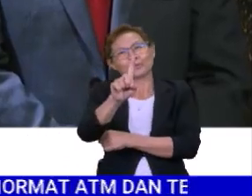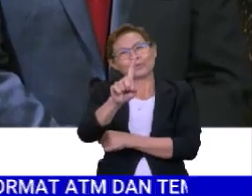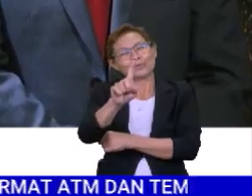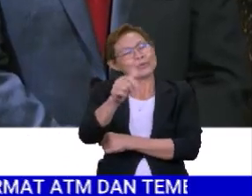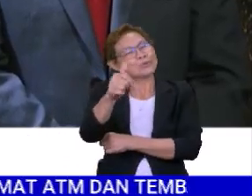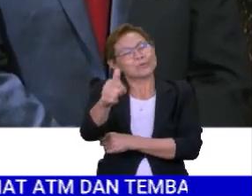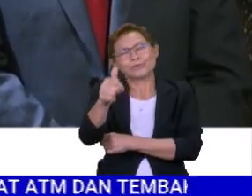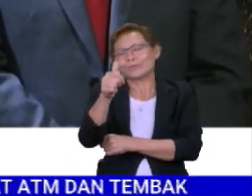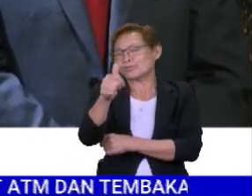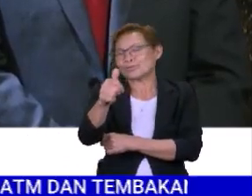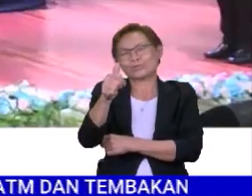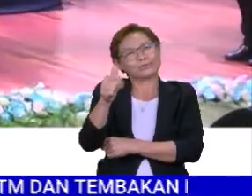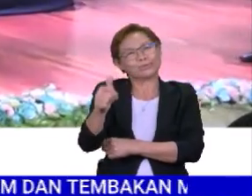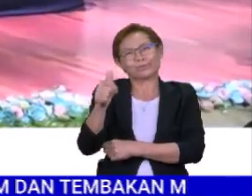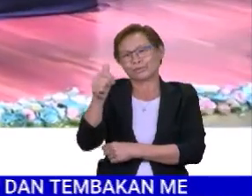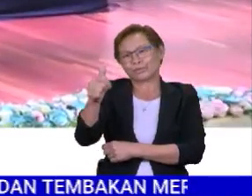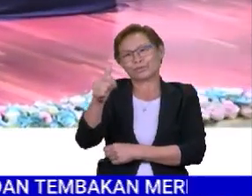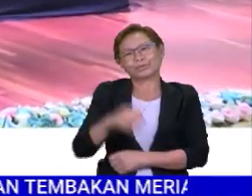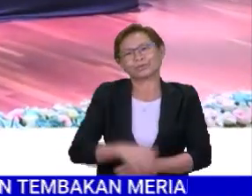begitu baik sekali.